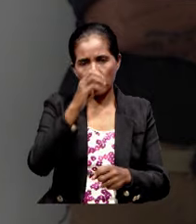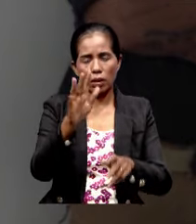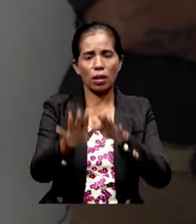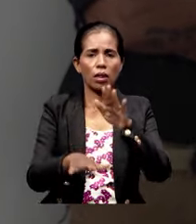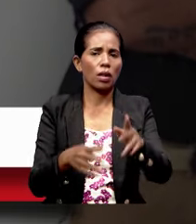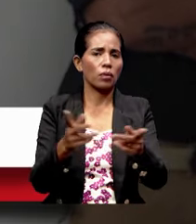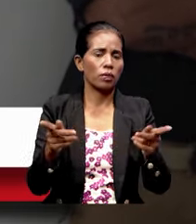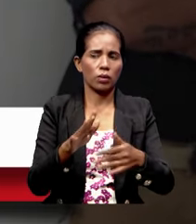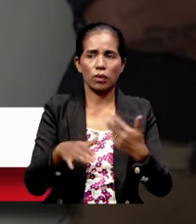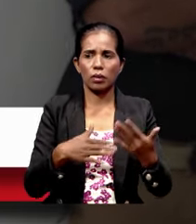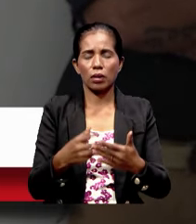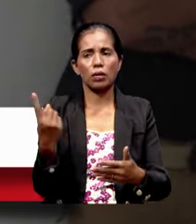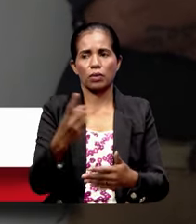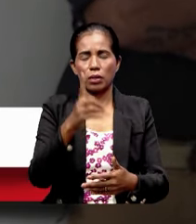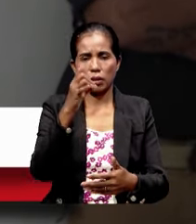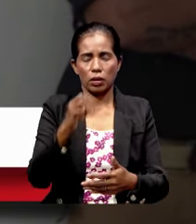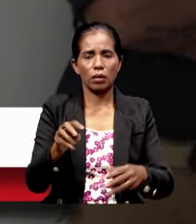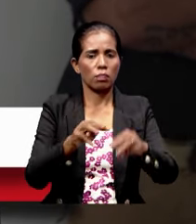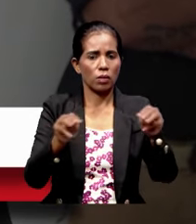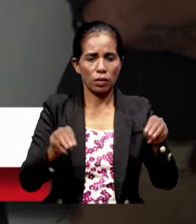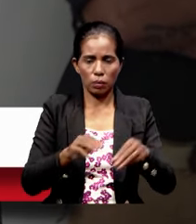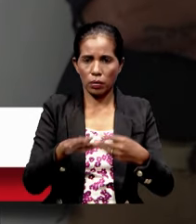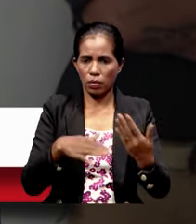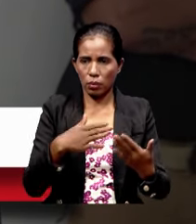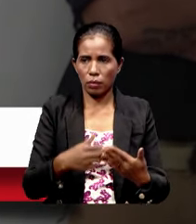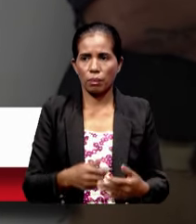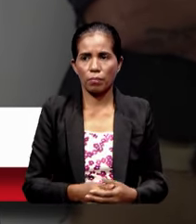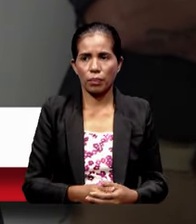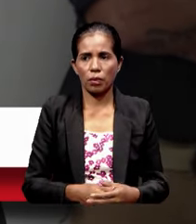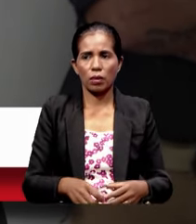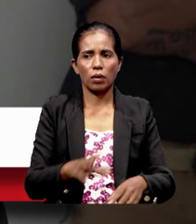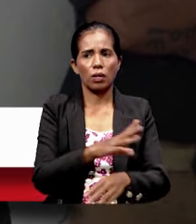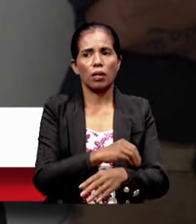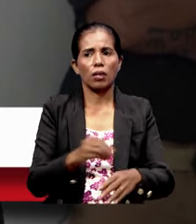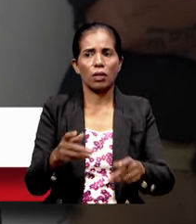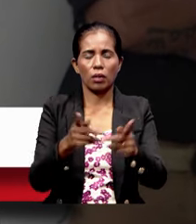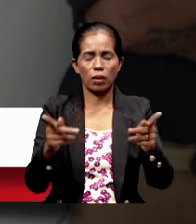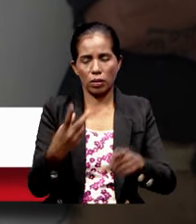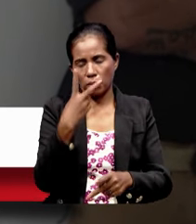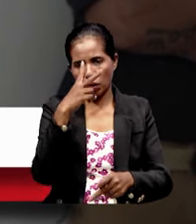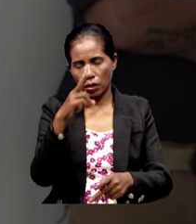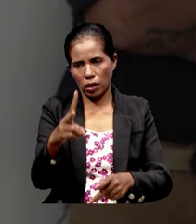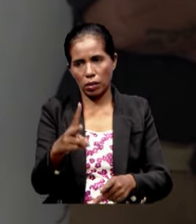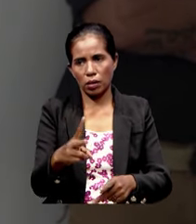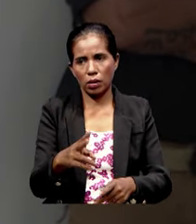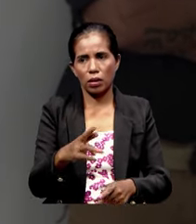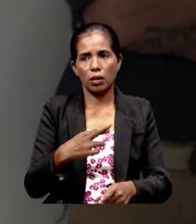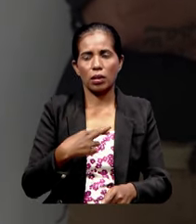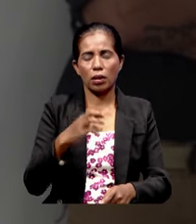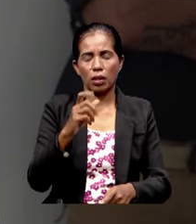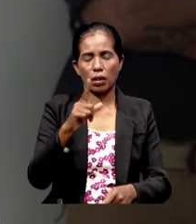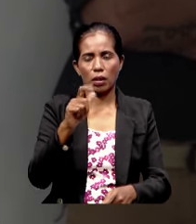tutu Lau se tidili ya munisipu tutu, kutu tutu, kalima kompanya hela ya relaku mos ponte